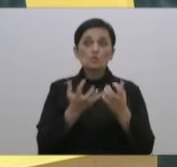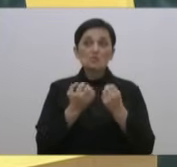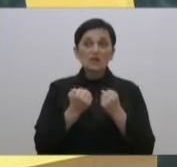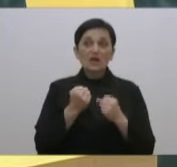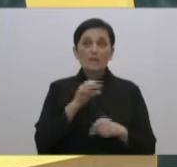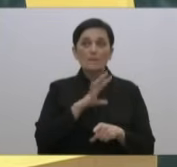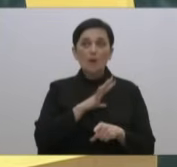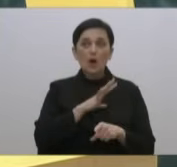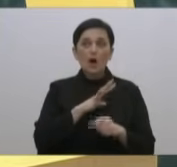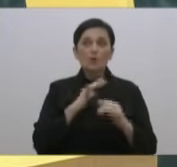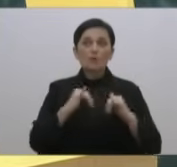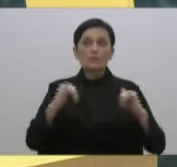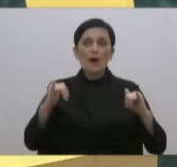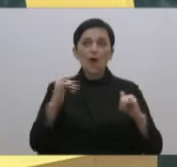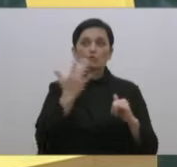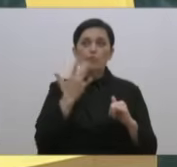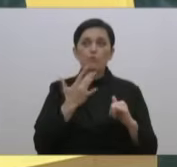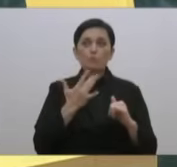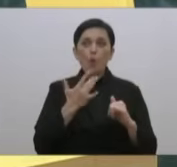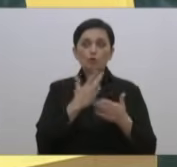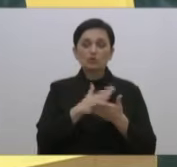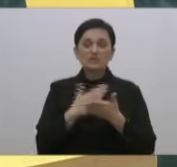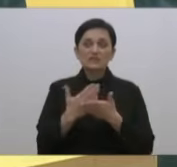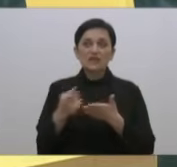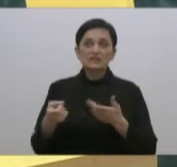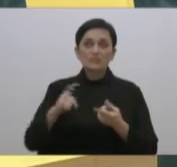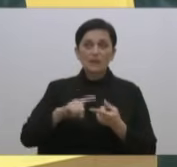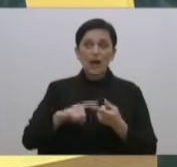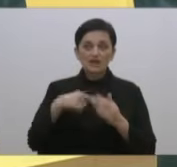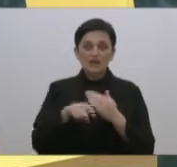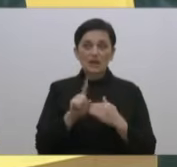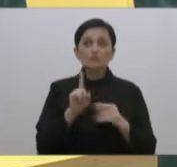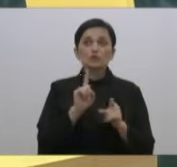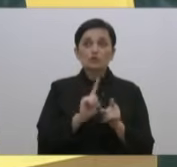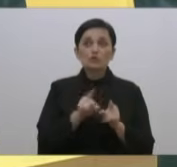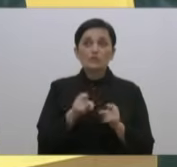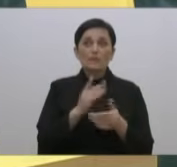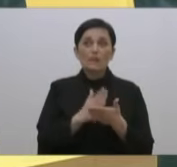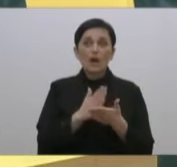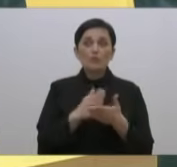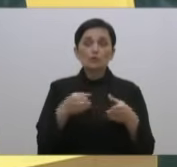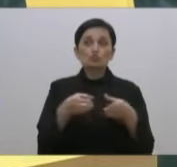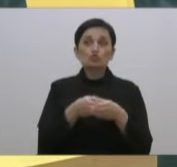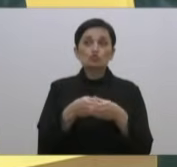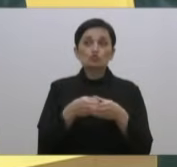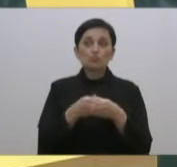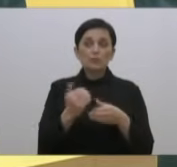მიღება მოხდა ფართო პოლიტიკური პროცესის ნაწილის ფარგლებში. აქაც ხდება ამ